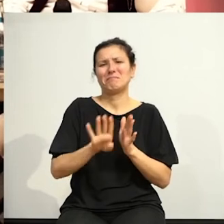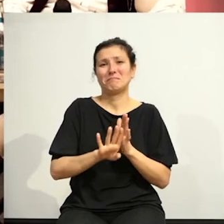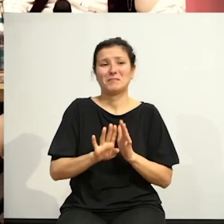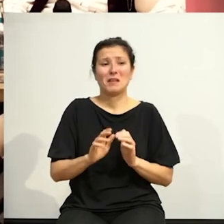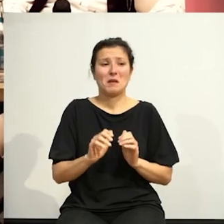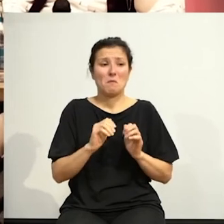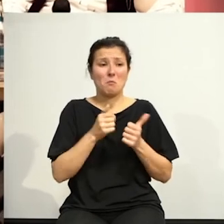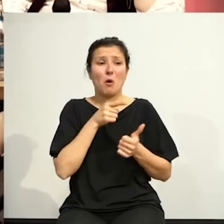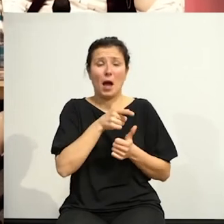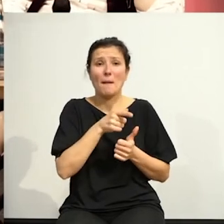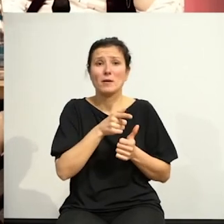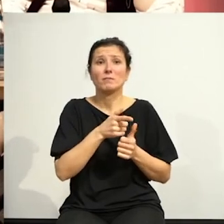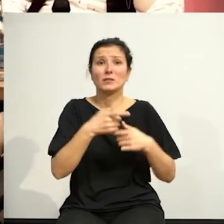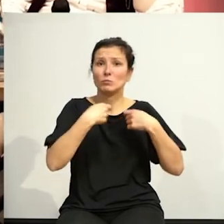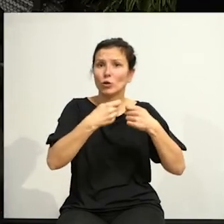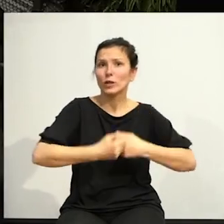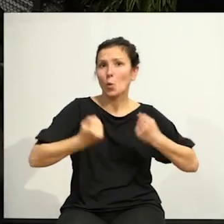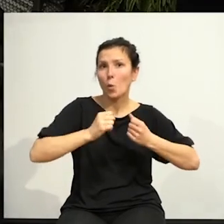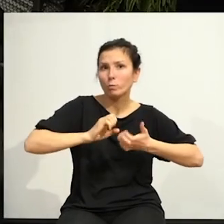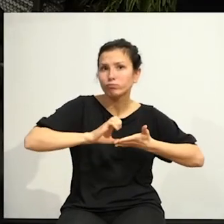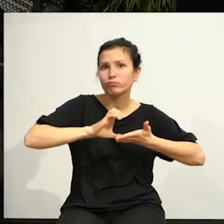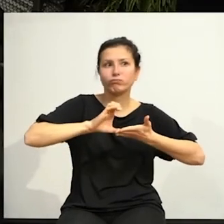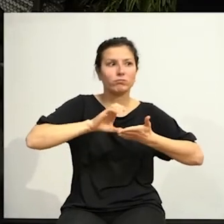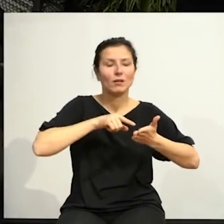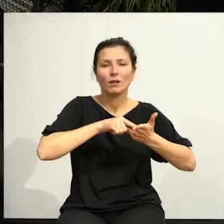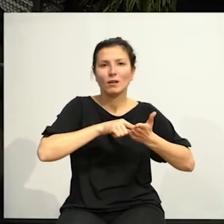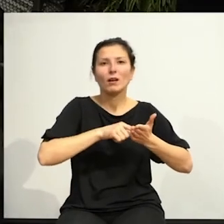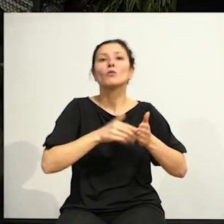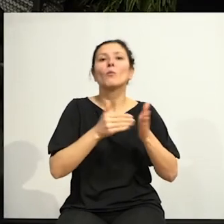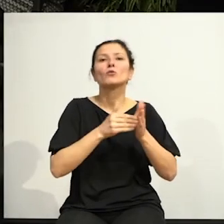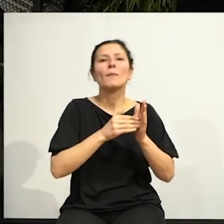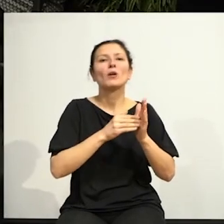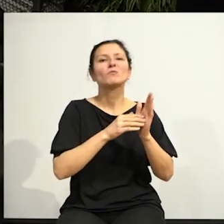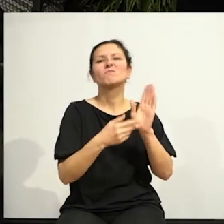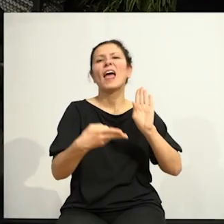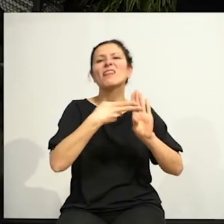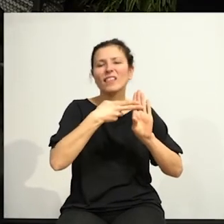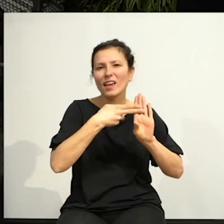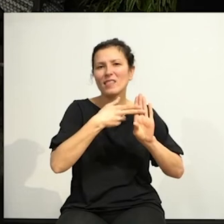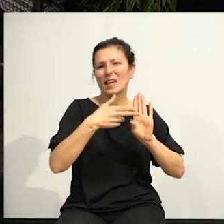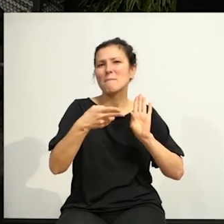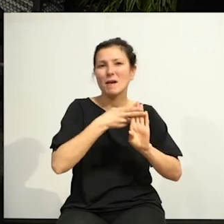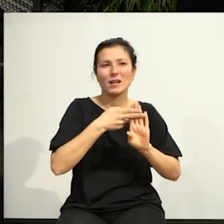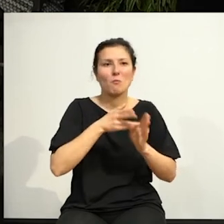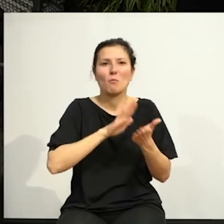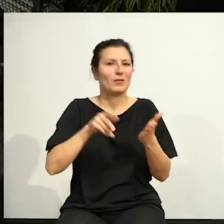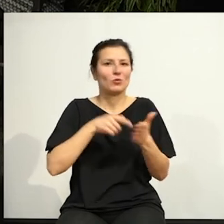mieć etykietkę, trzeba mieć markę, prawda? Inaczej nie ma bestsellerów po prostu.